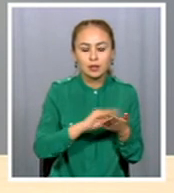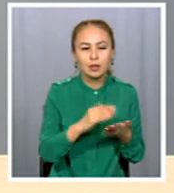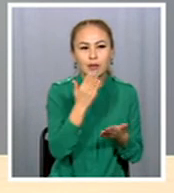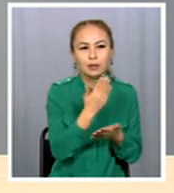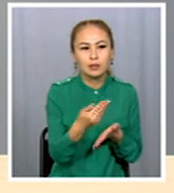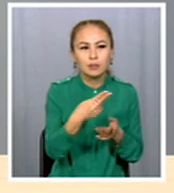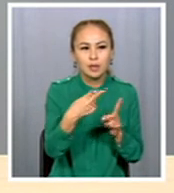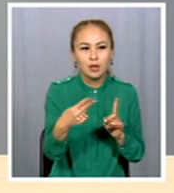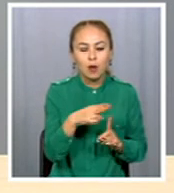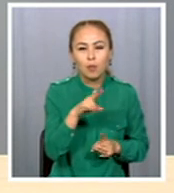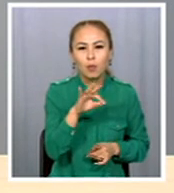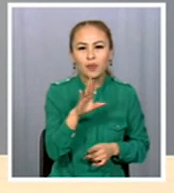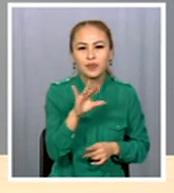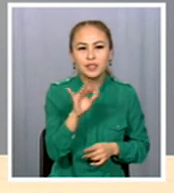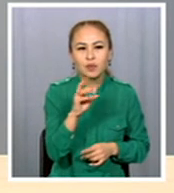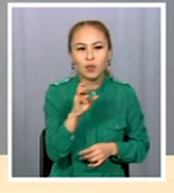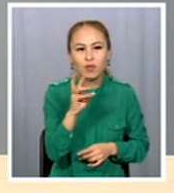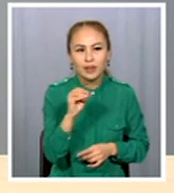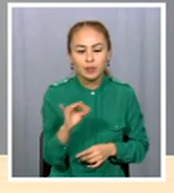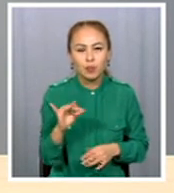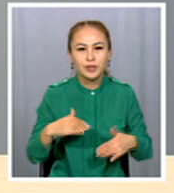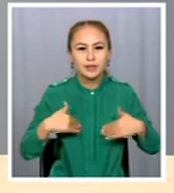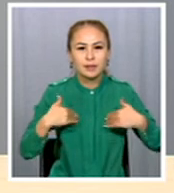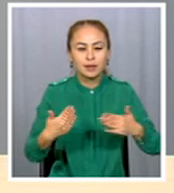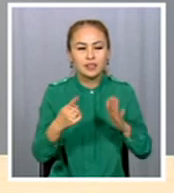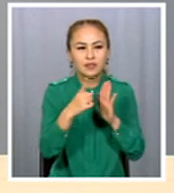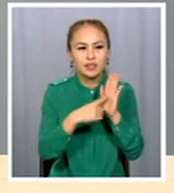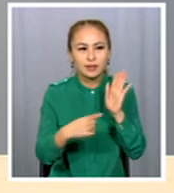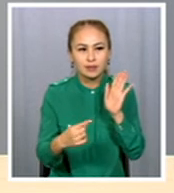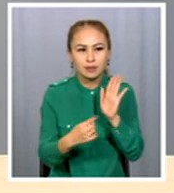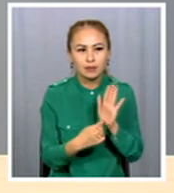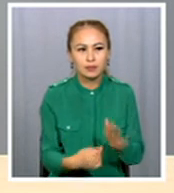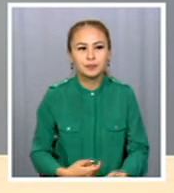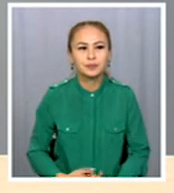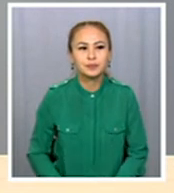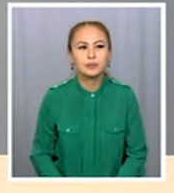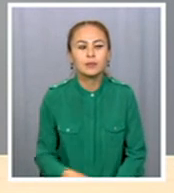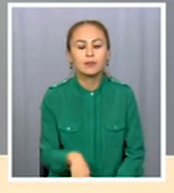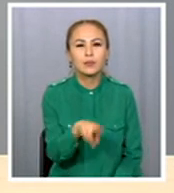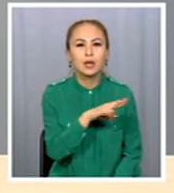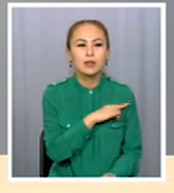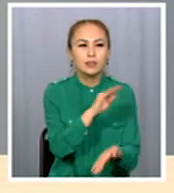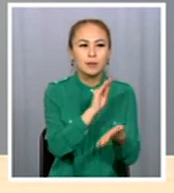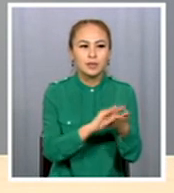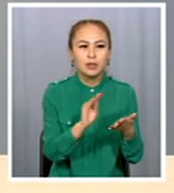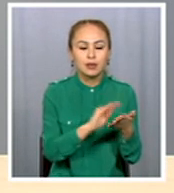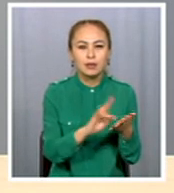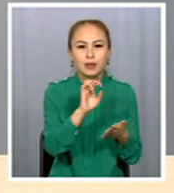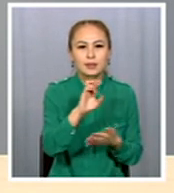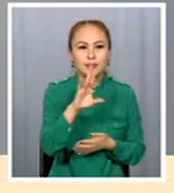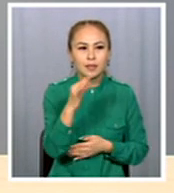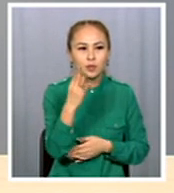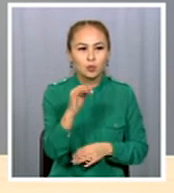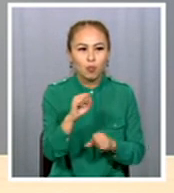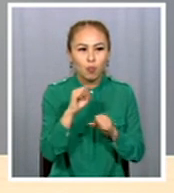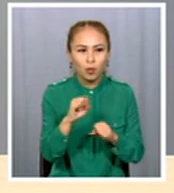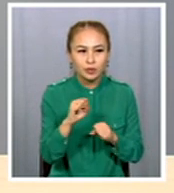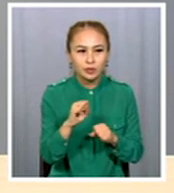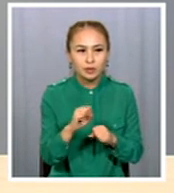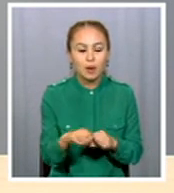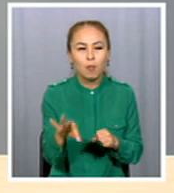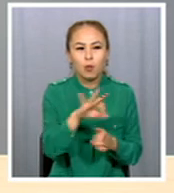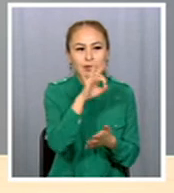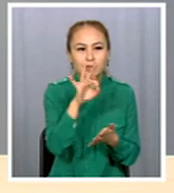предложение повествовательное, по интонации – восклицательное. Я записался на секцию бокса. По цели